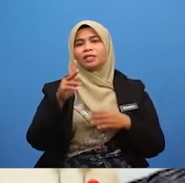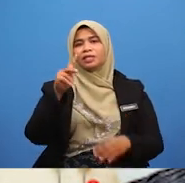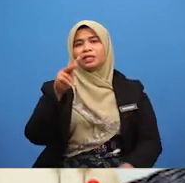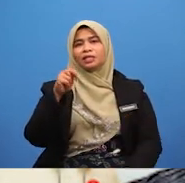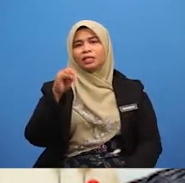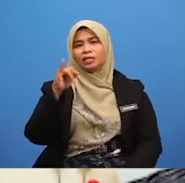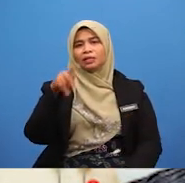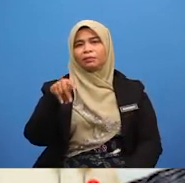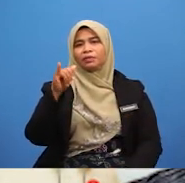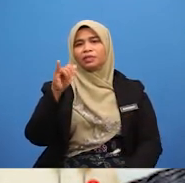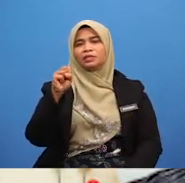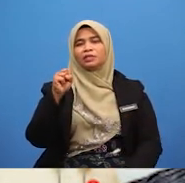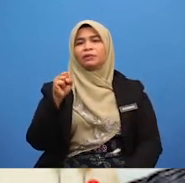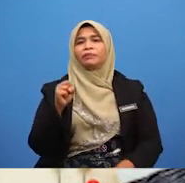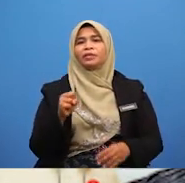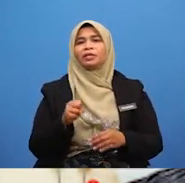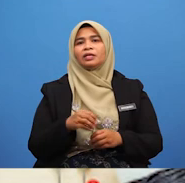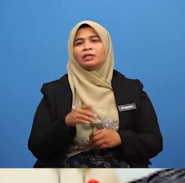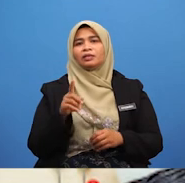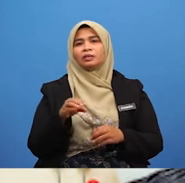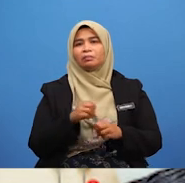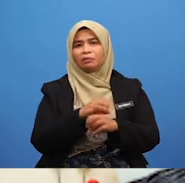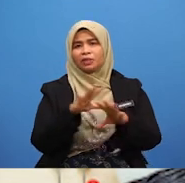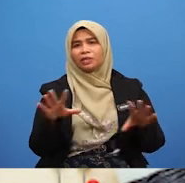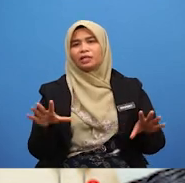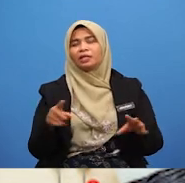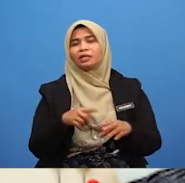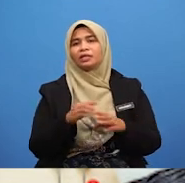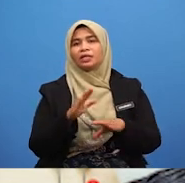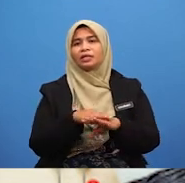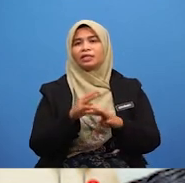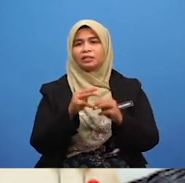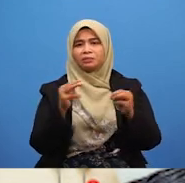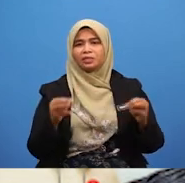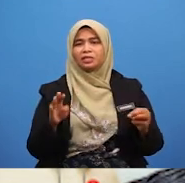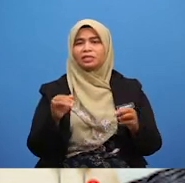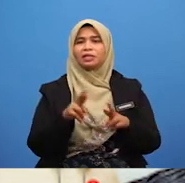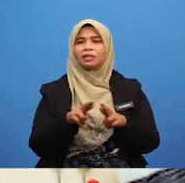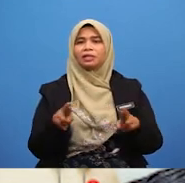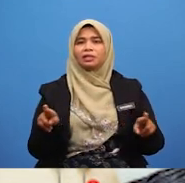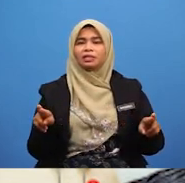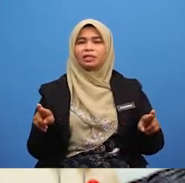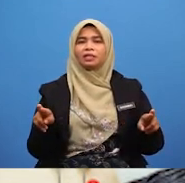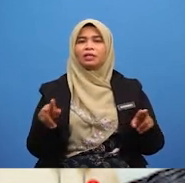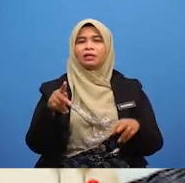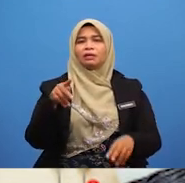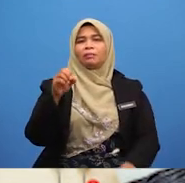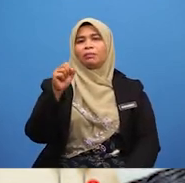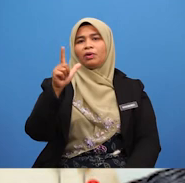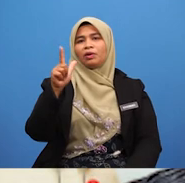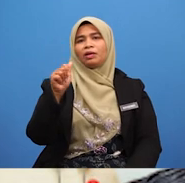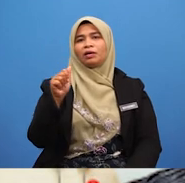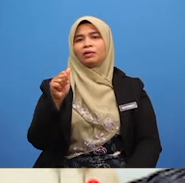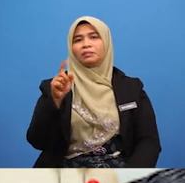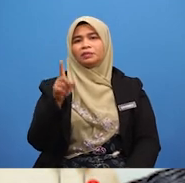nipis. Pastikan fabrik dibentang di atas permukaan meja yang rata. Pola hendaklah